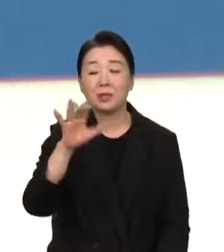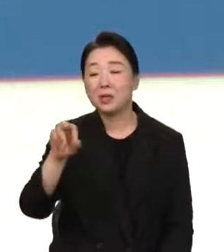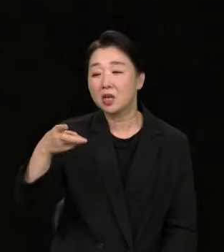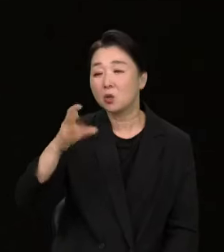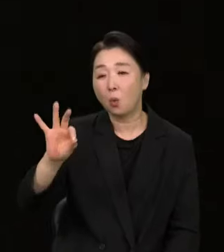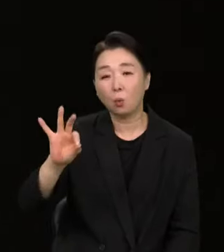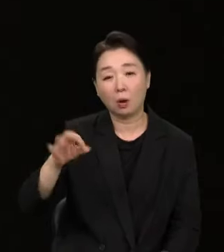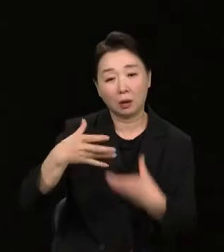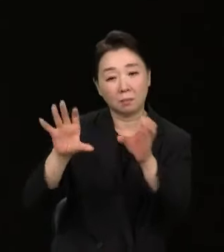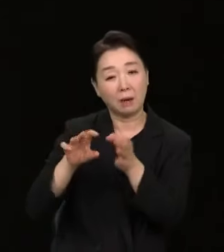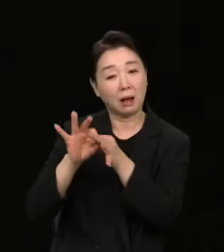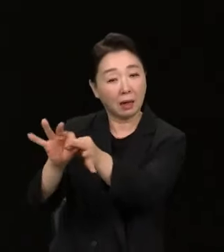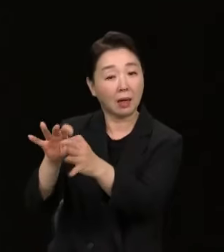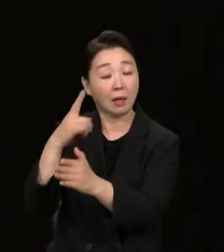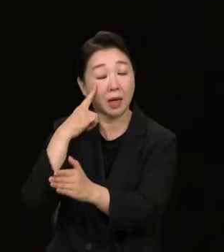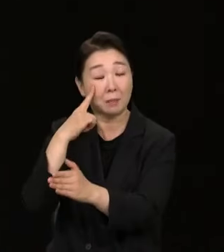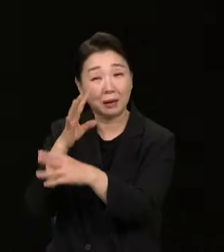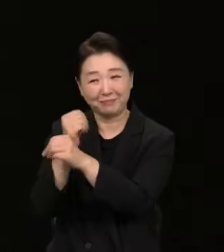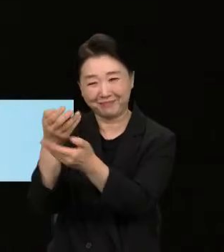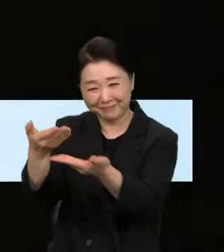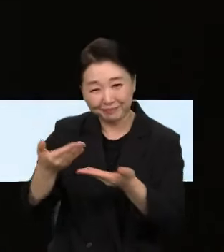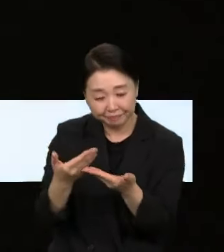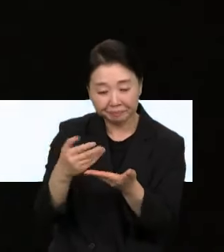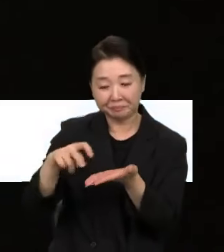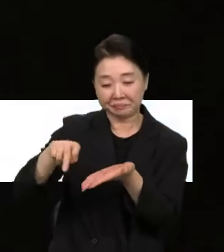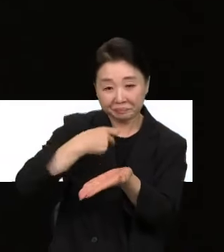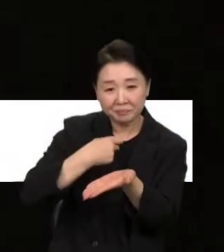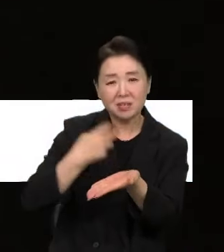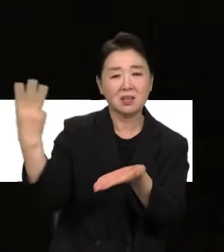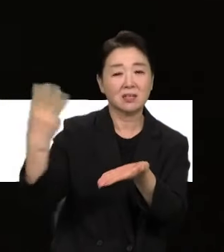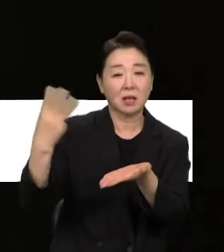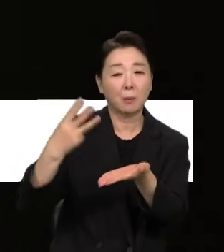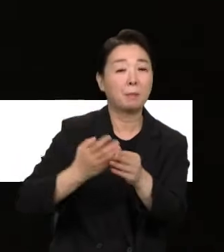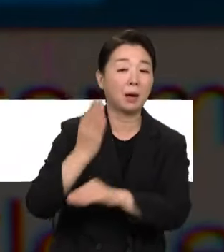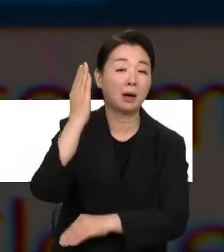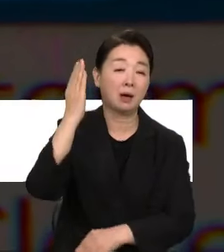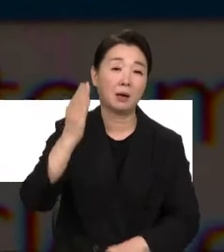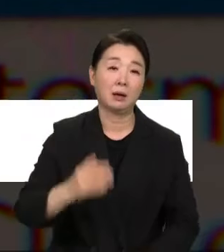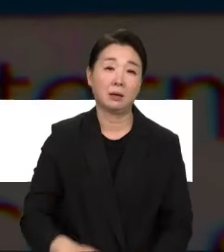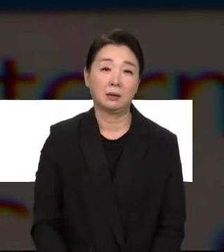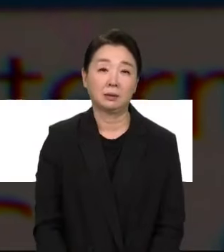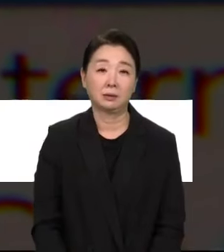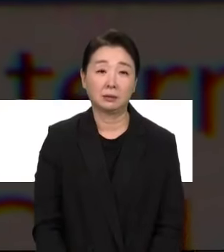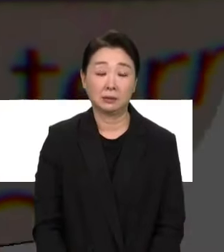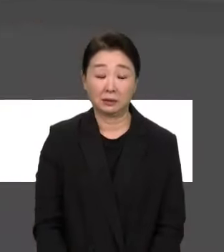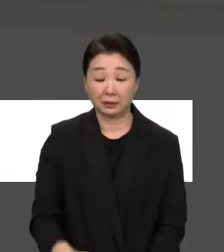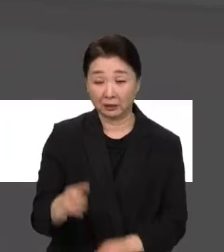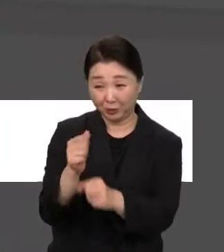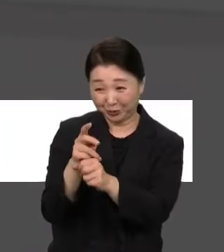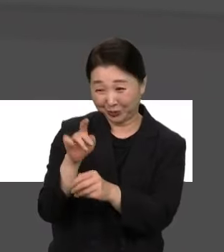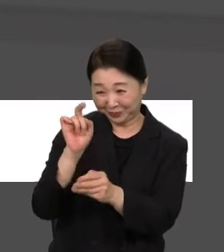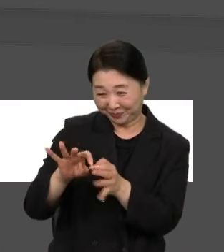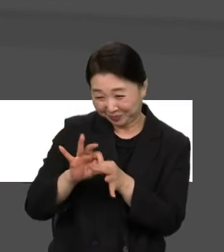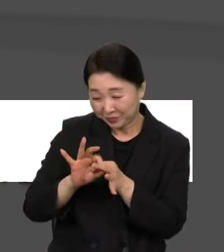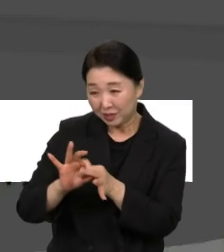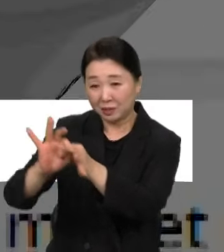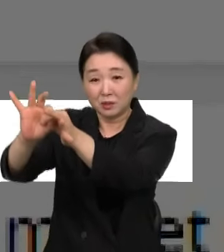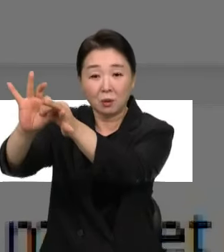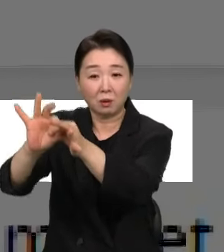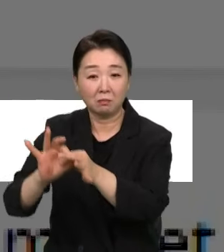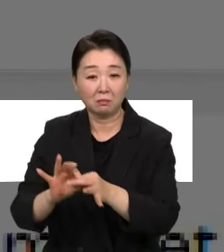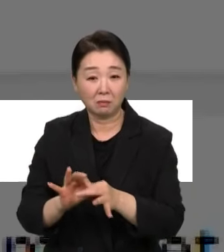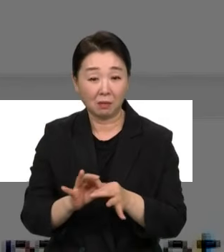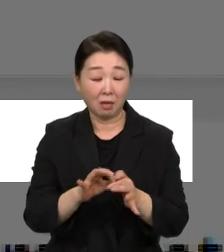접속해 봤습니다 링크를 공유한 메시지가 3,000개가 넘습니다 링크를 눌러보니 채널마다 이용자